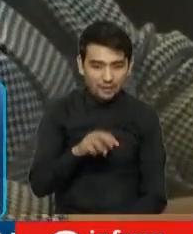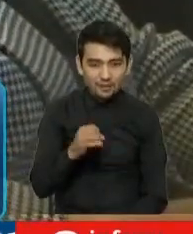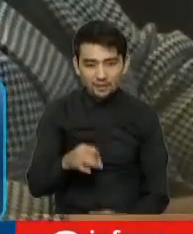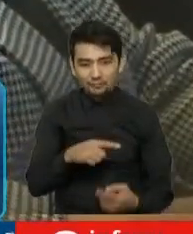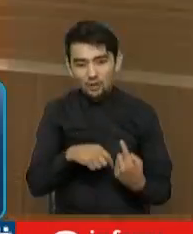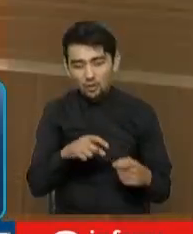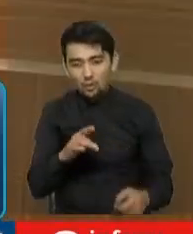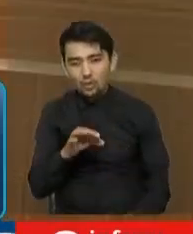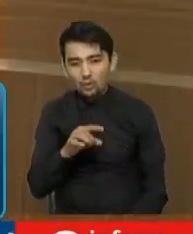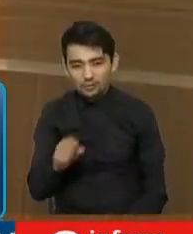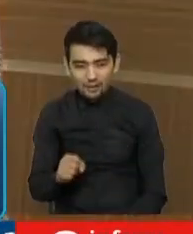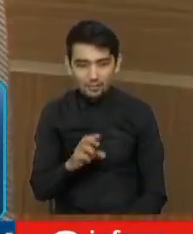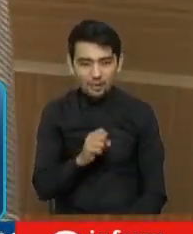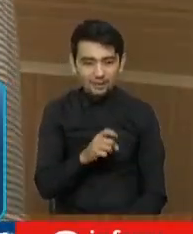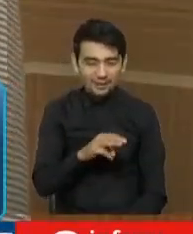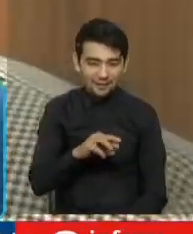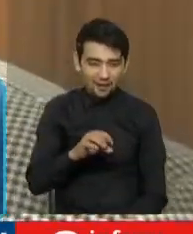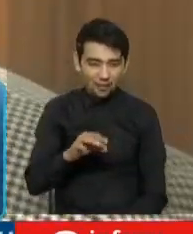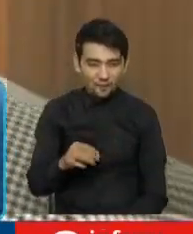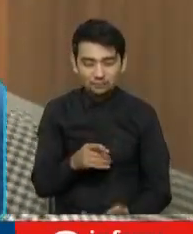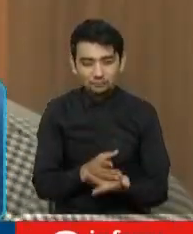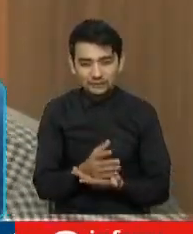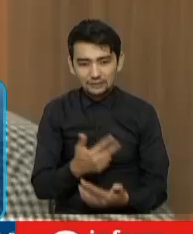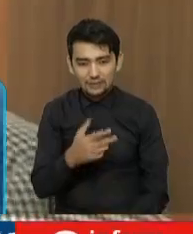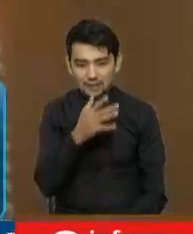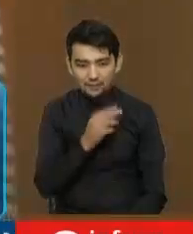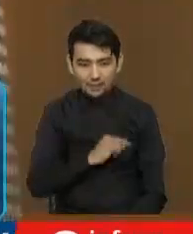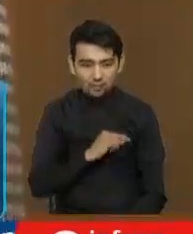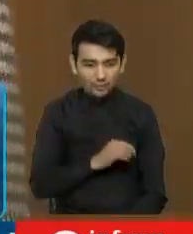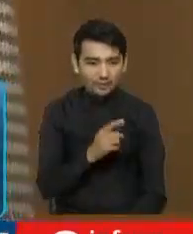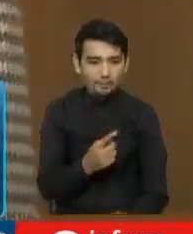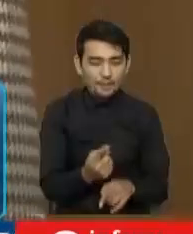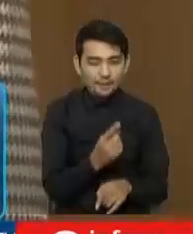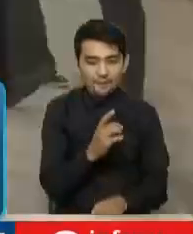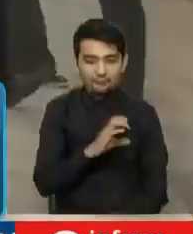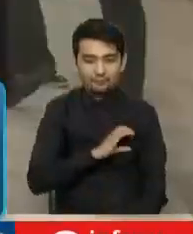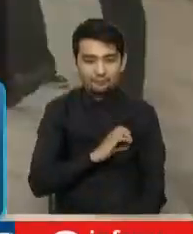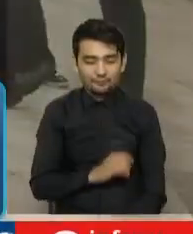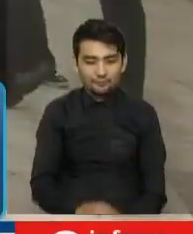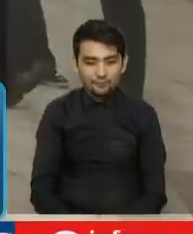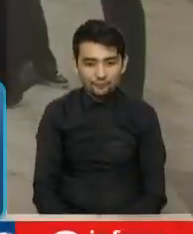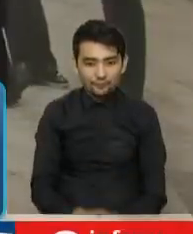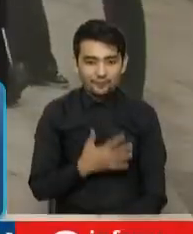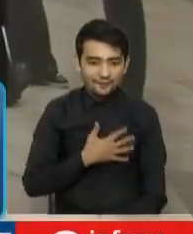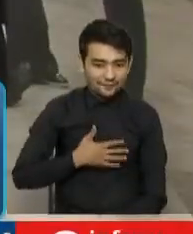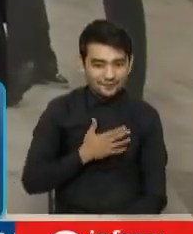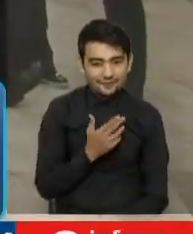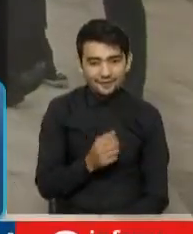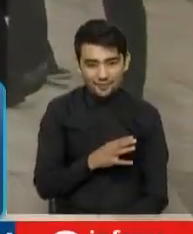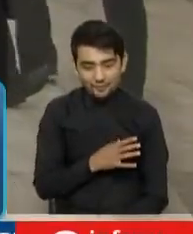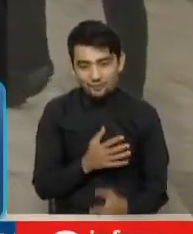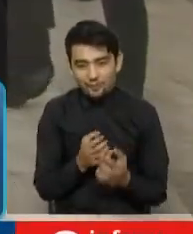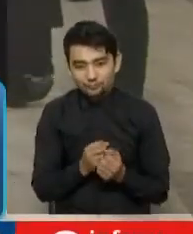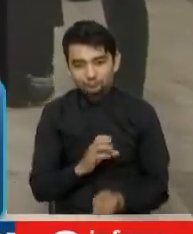предприятия Роза Бахтиярова. В этой сфере она работает более 30 лет. И это ее первая награда. Волнительно было